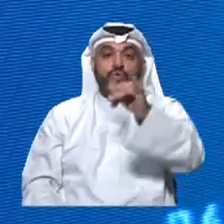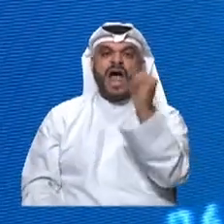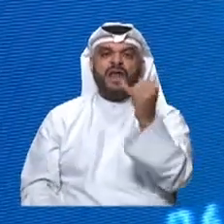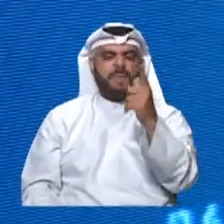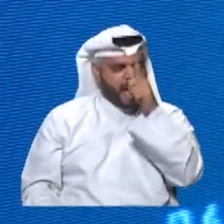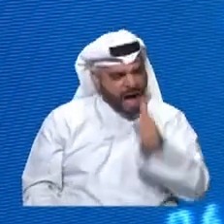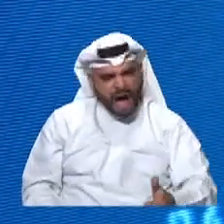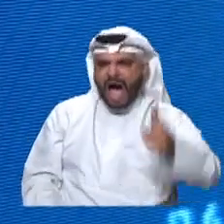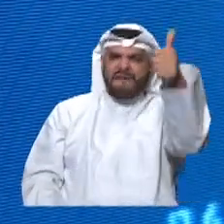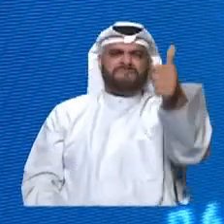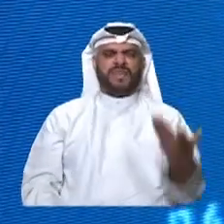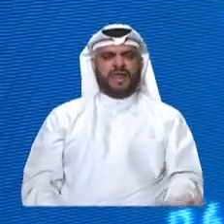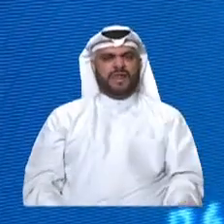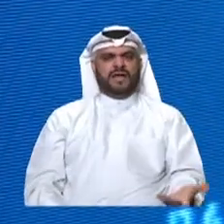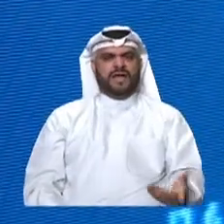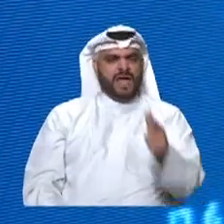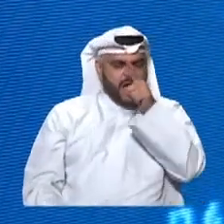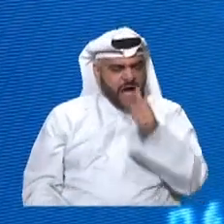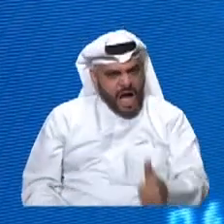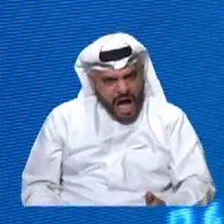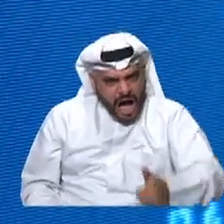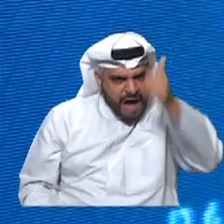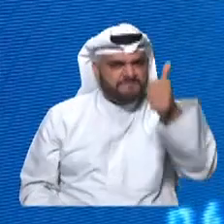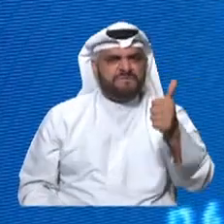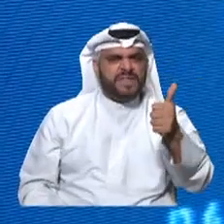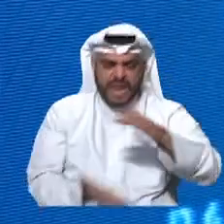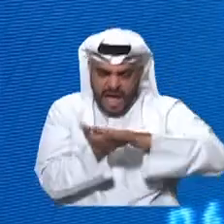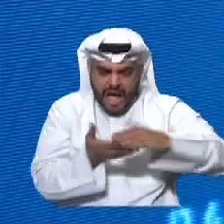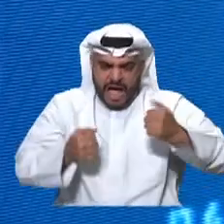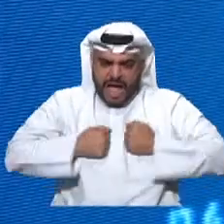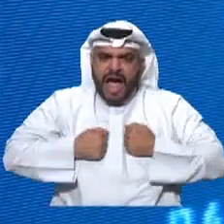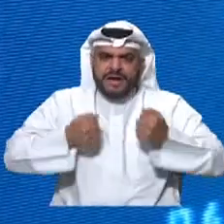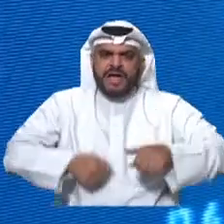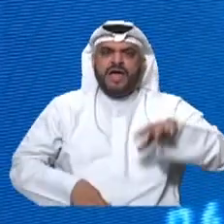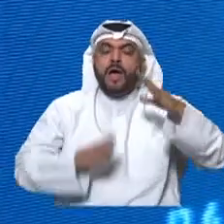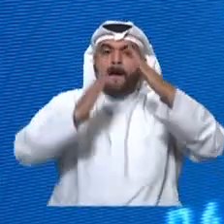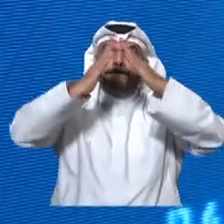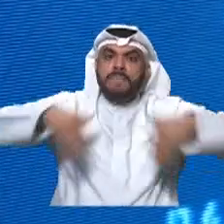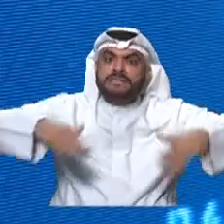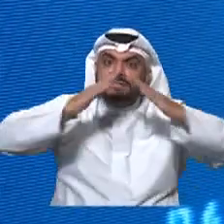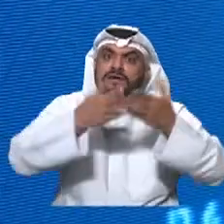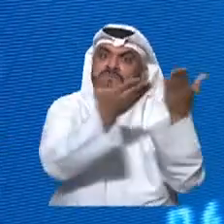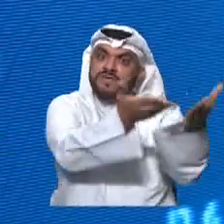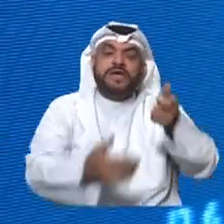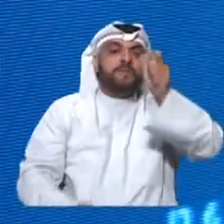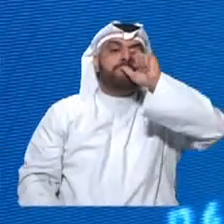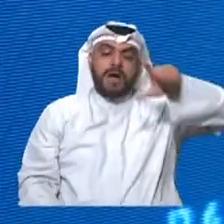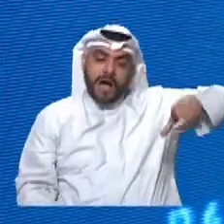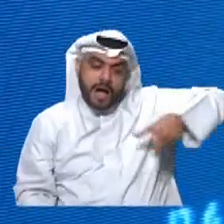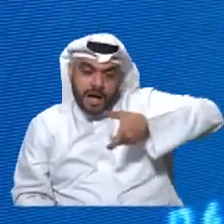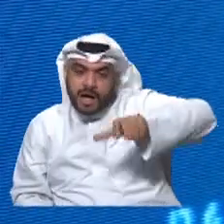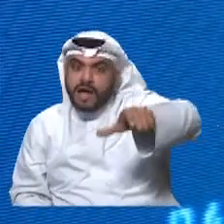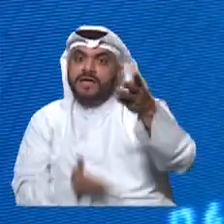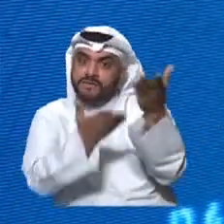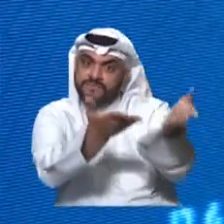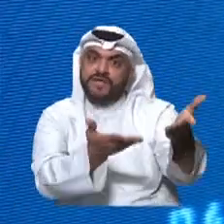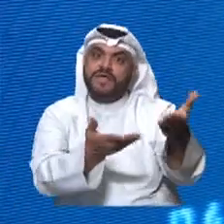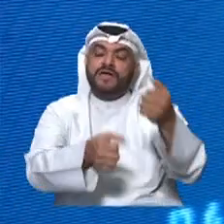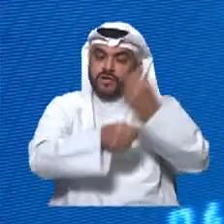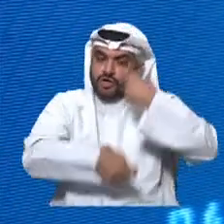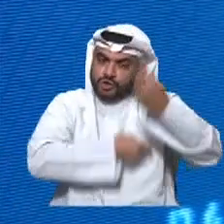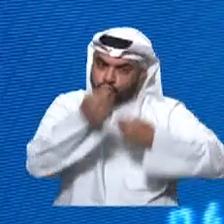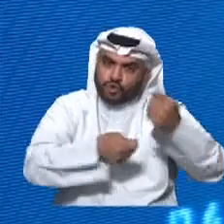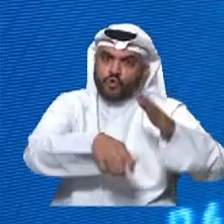فأحسن بلد الآن. أنا من ناحية بالنسبة لي كمحور، جمهورية مصر العربية فيها النيل، فيها أيدي عاملة رخيصة، فيها